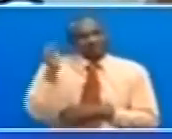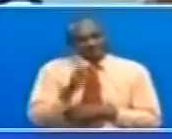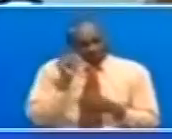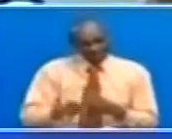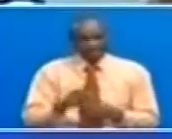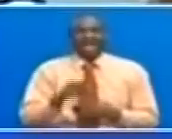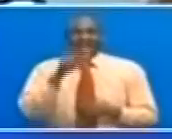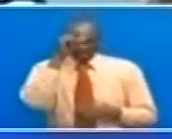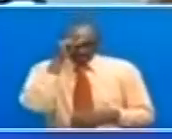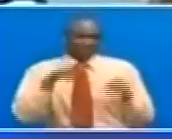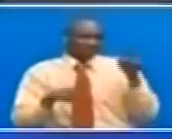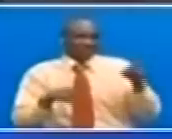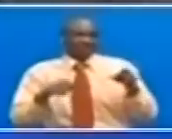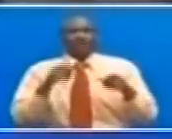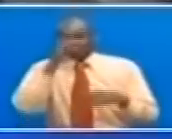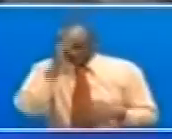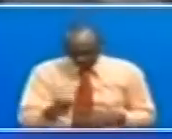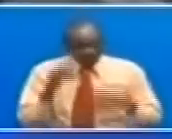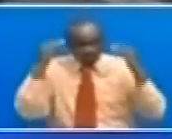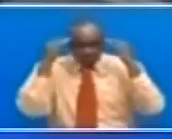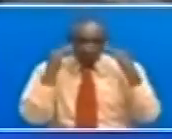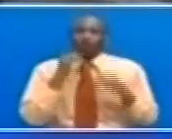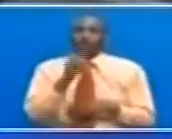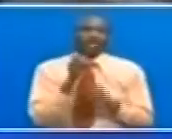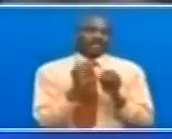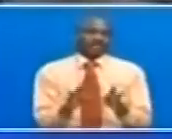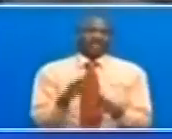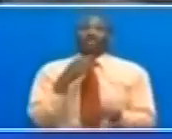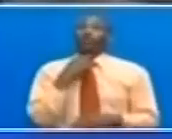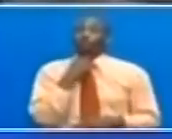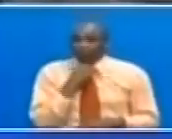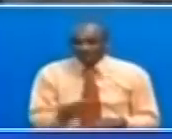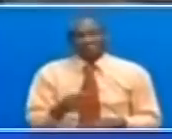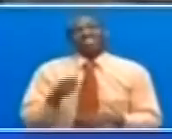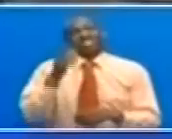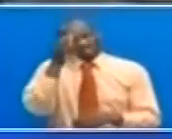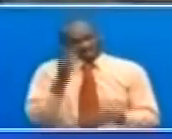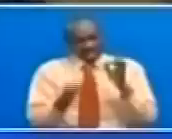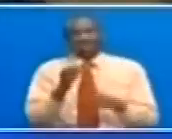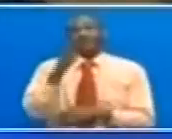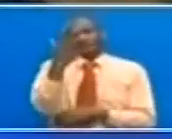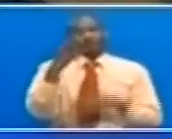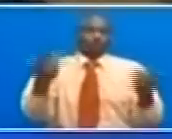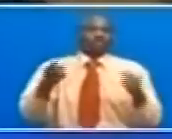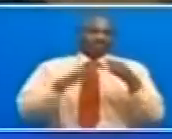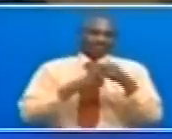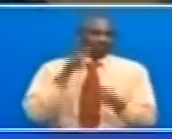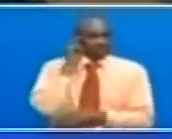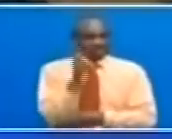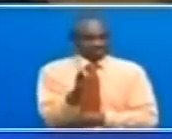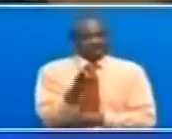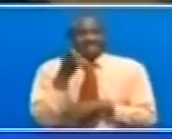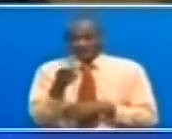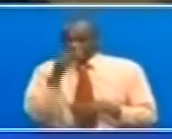wa serikali haujaheshimu mahakama na pia kutaka kesi yao kusikizwa na jopo la majaji watano au saba. Upande wa